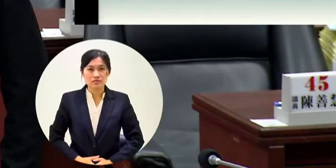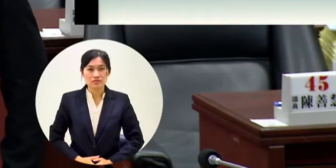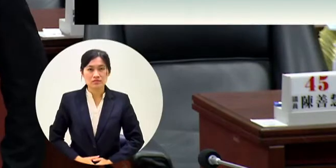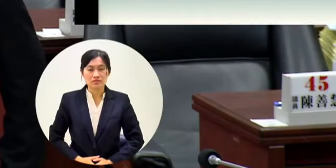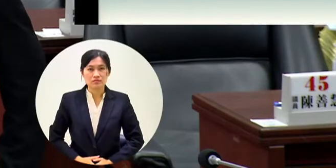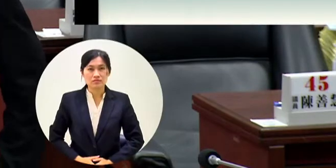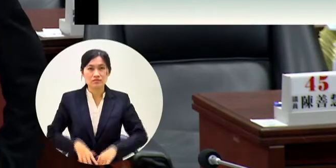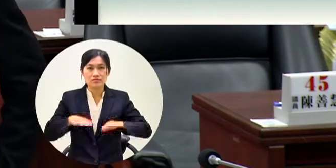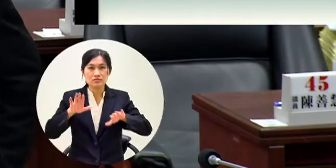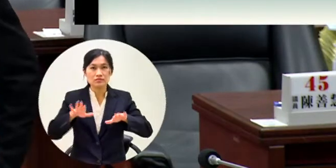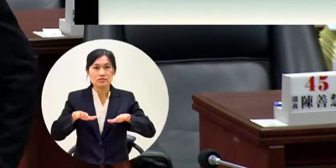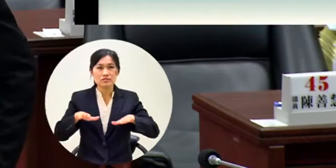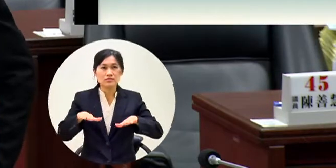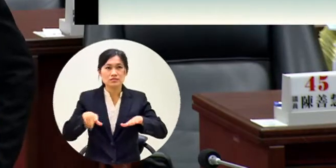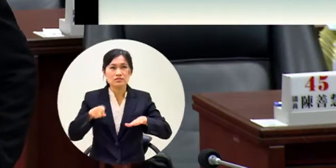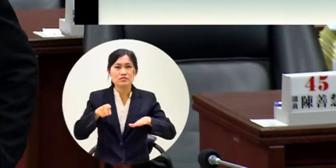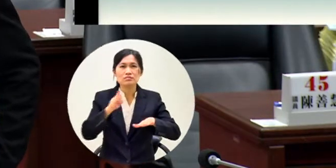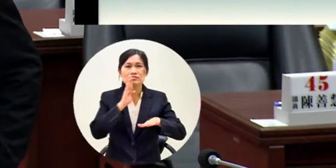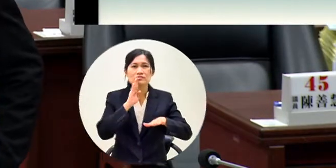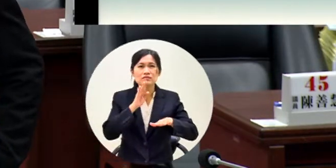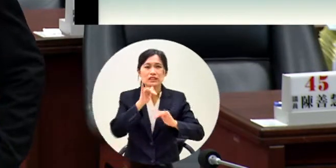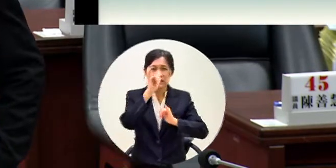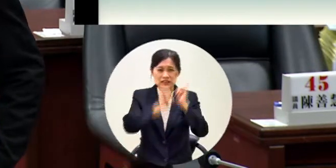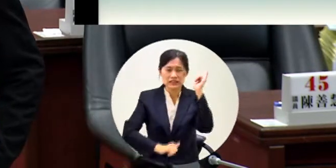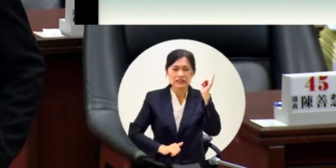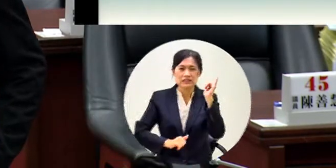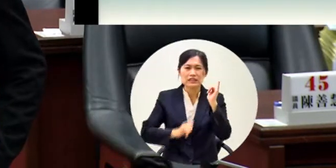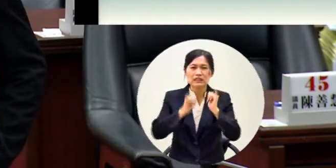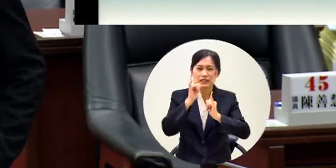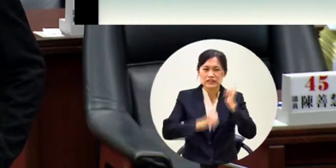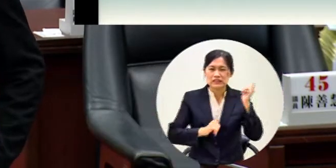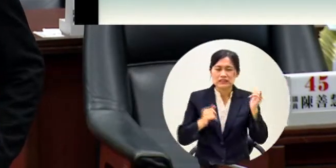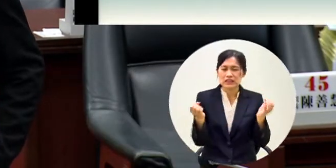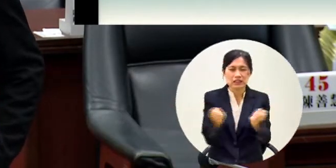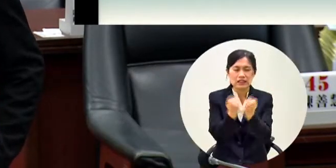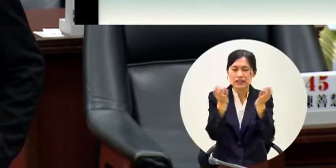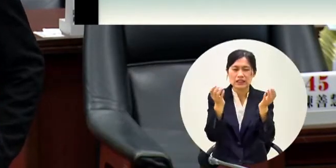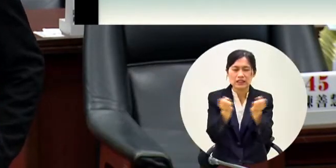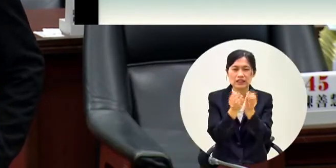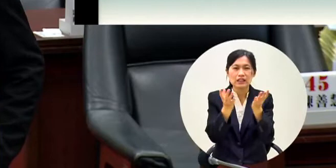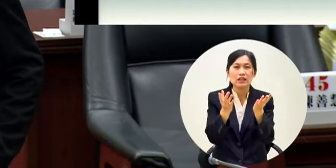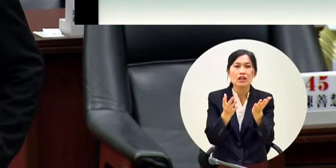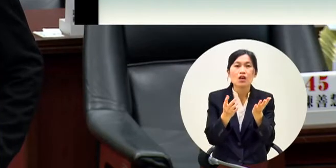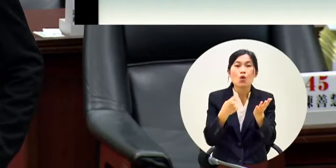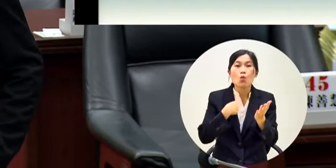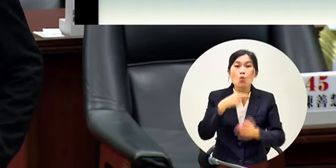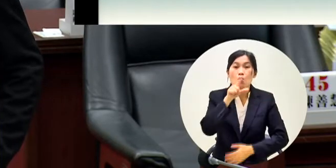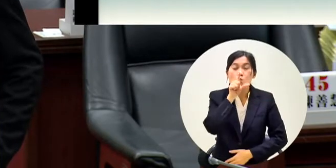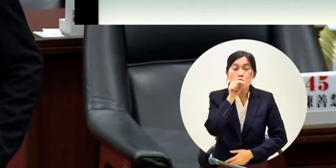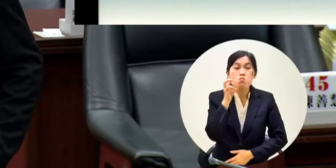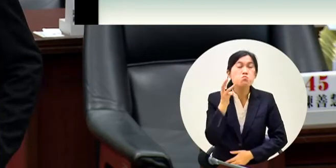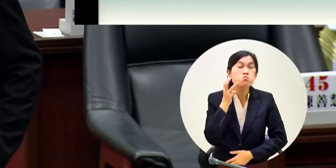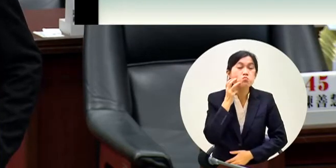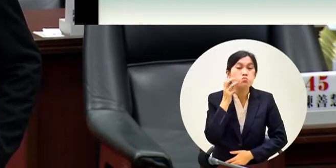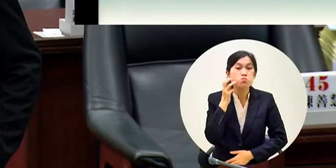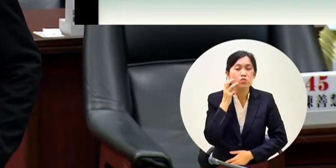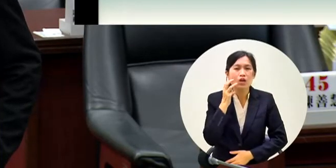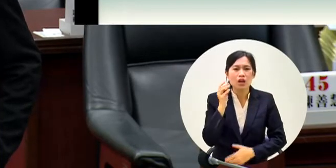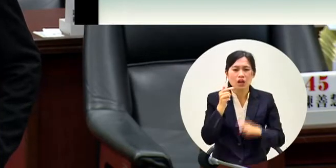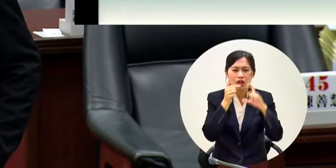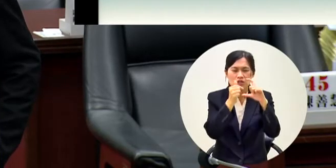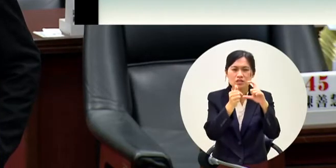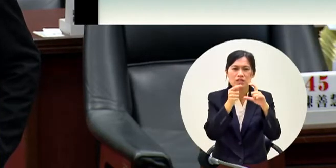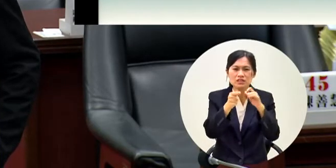即摆来，这真正是一个历史工业啦，市长。安尼交迁区，这拢是迄个社区